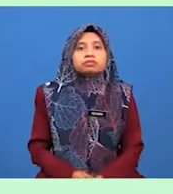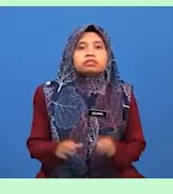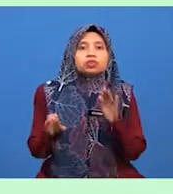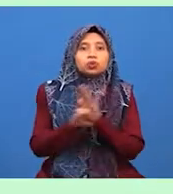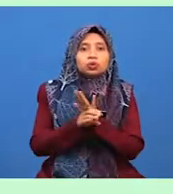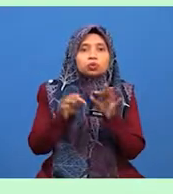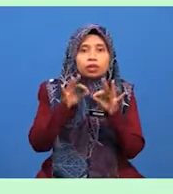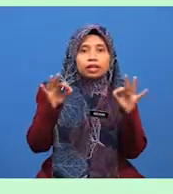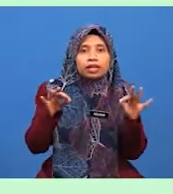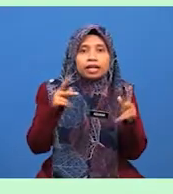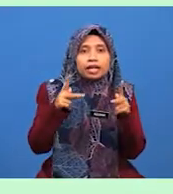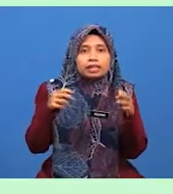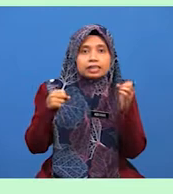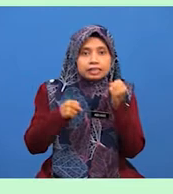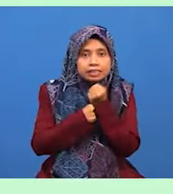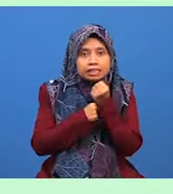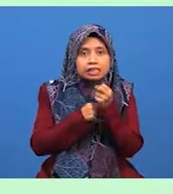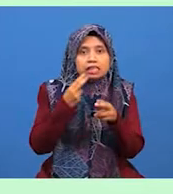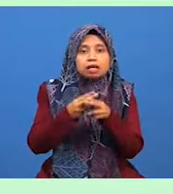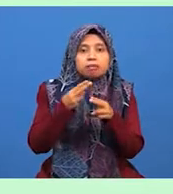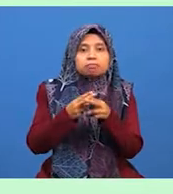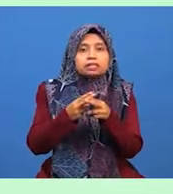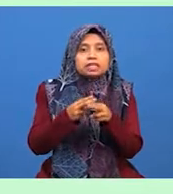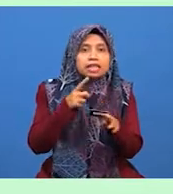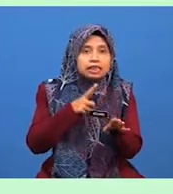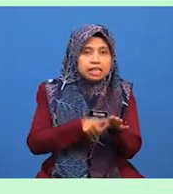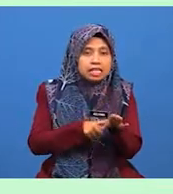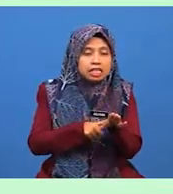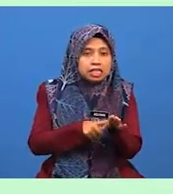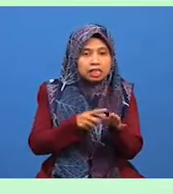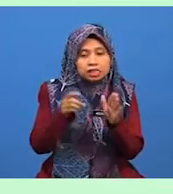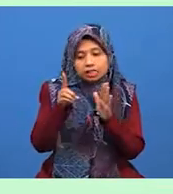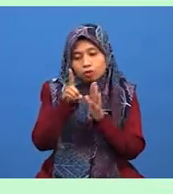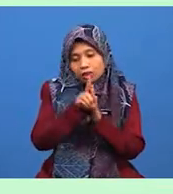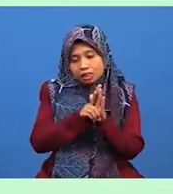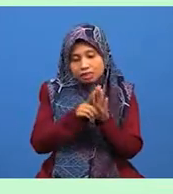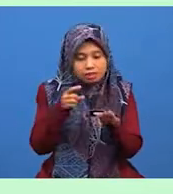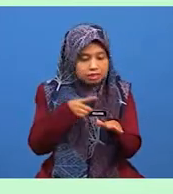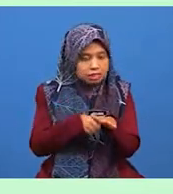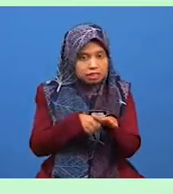Contoh ayat bagi kata sendinama yang pertama ialah di.